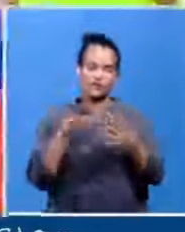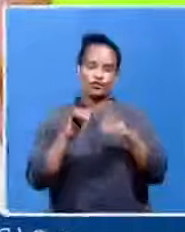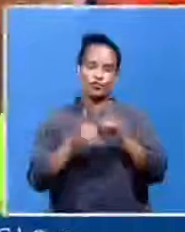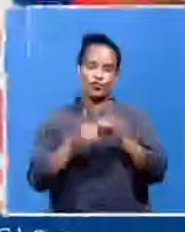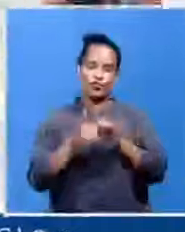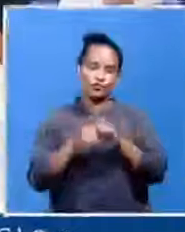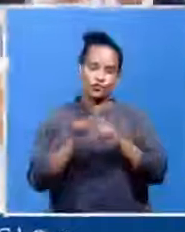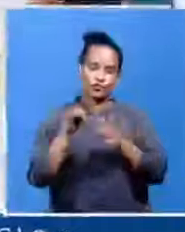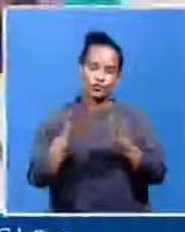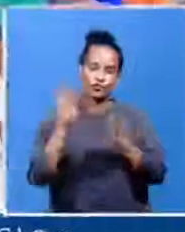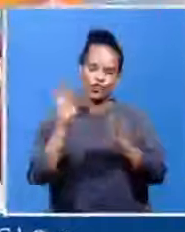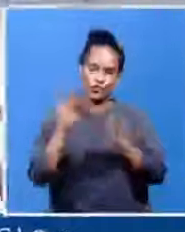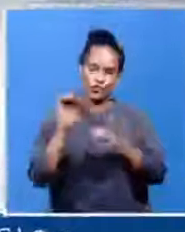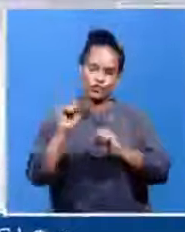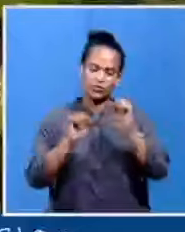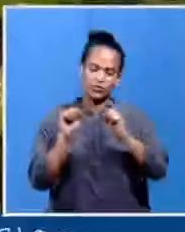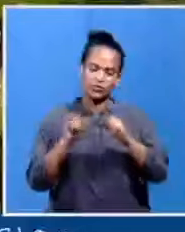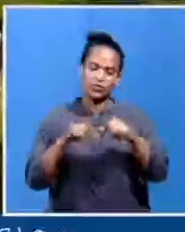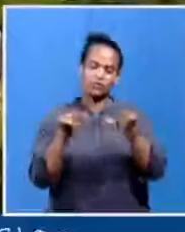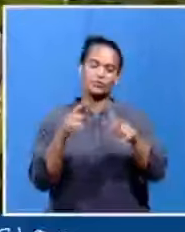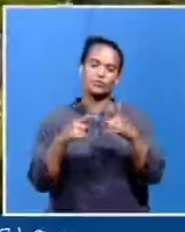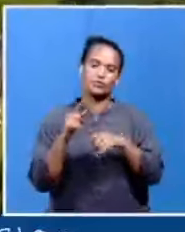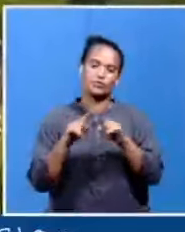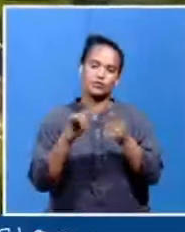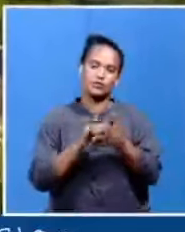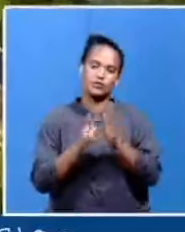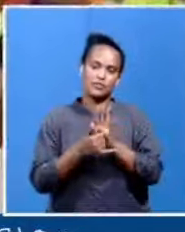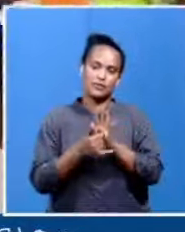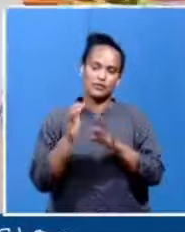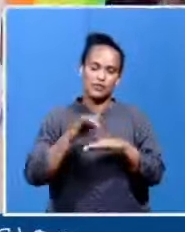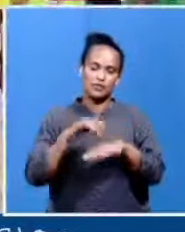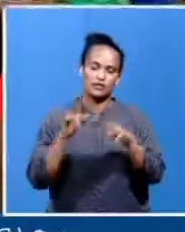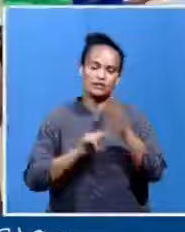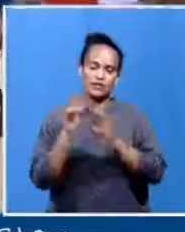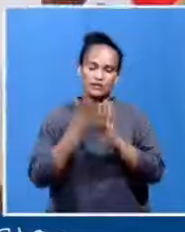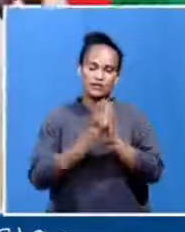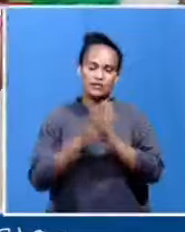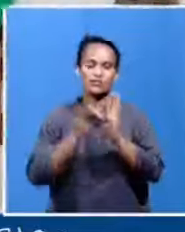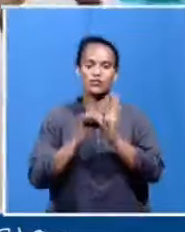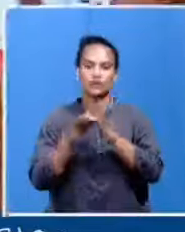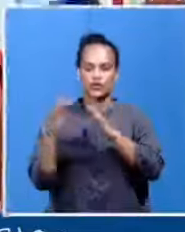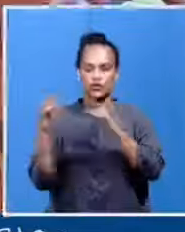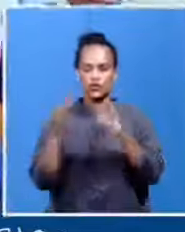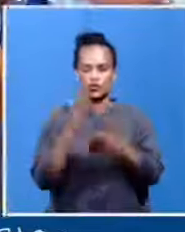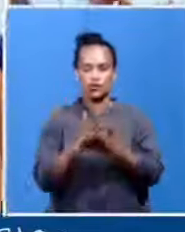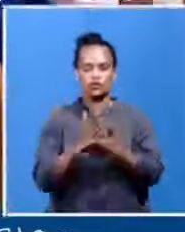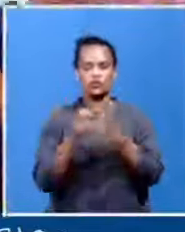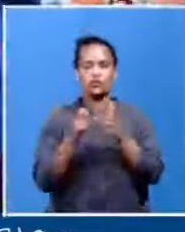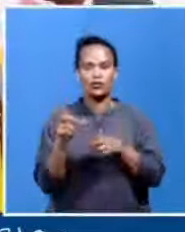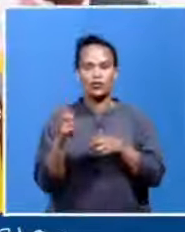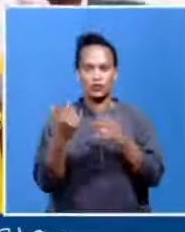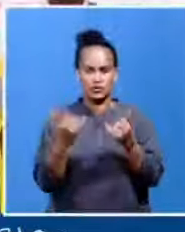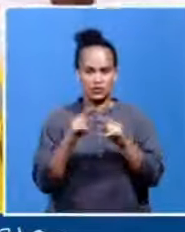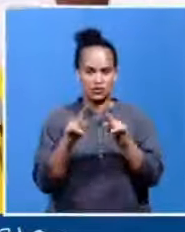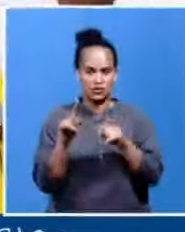قلتش عند شعنت عامة مر الجمير ودرات الناس سالة ممتون قند ما بمغنات قبل عليه زبت جرايز تفت ما جينو سايدا ورار تقاري تصنيح كوينو حزد